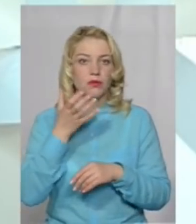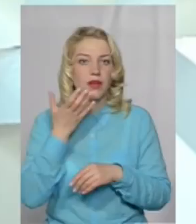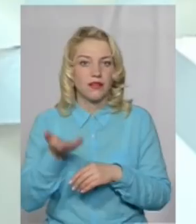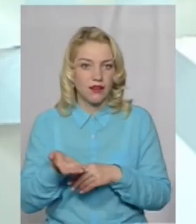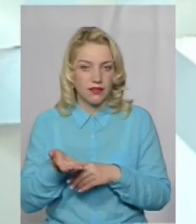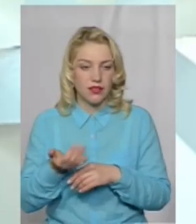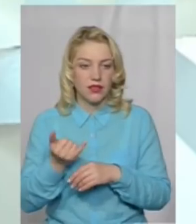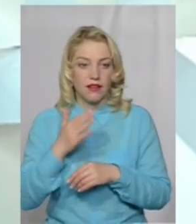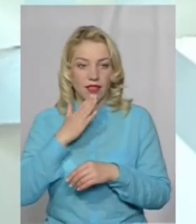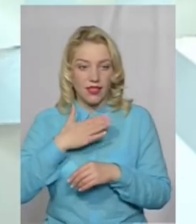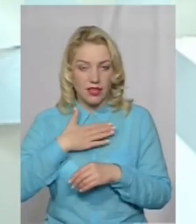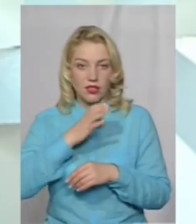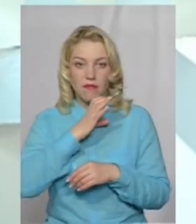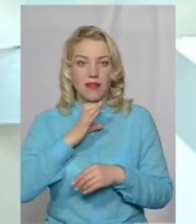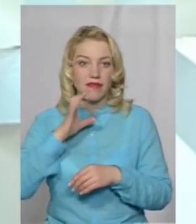так? І наша північна,